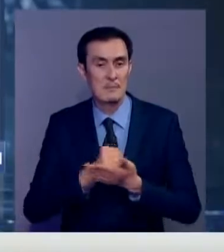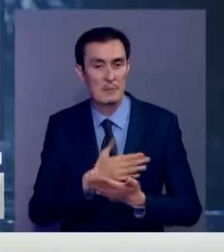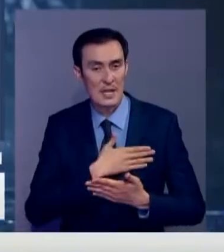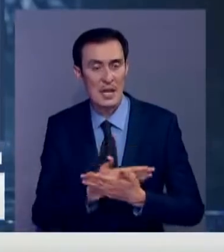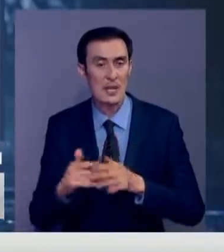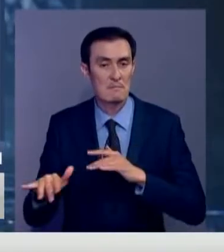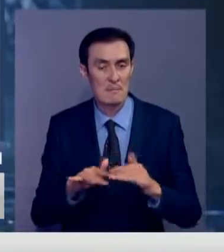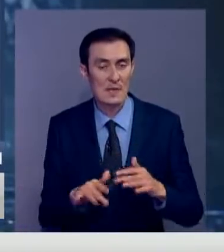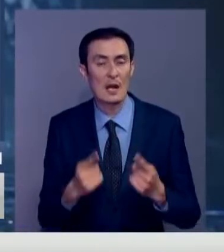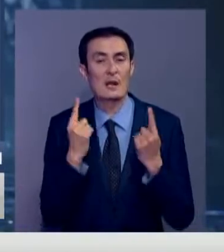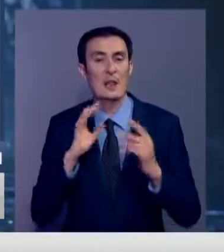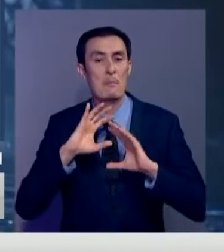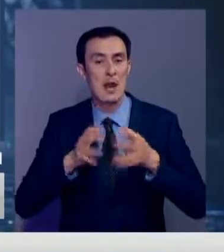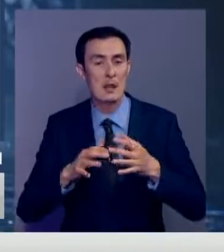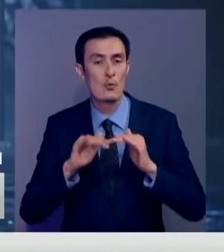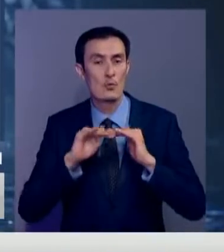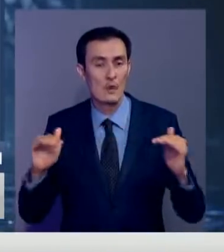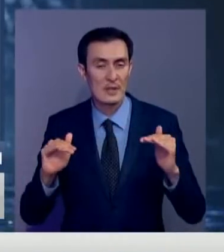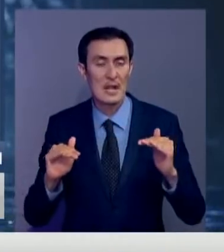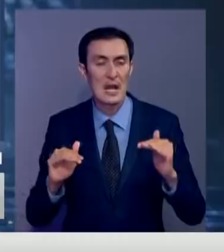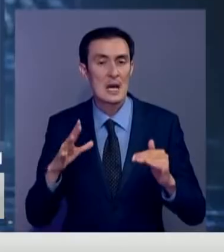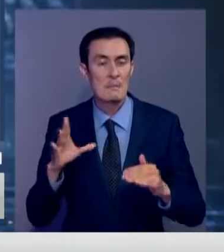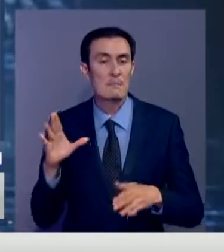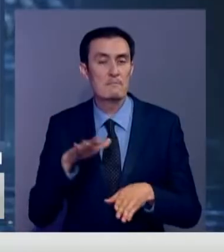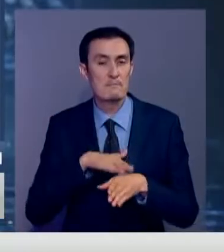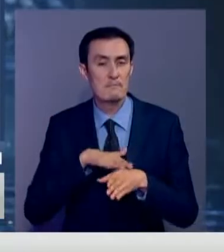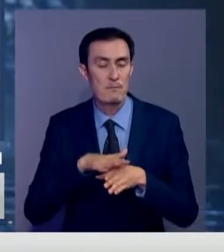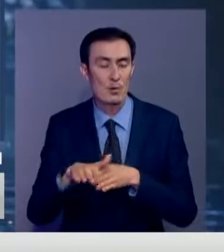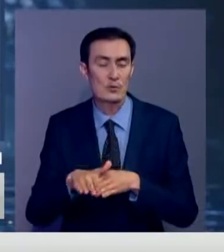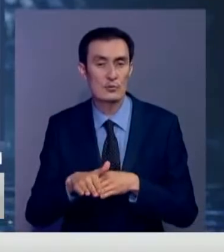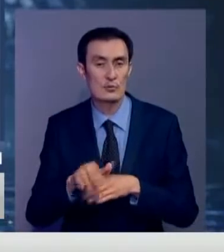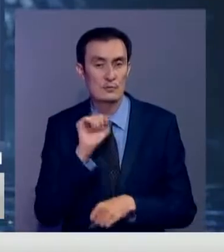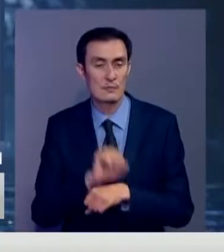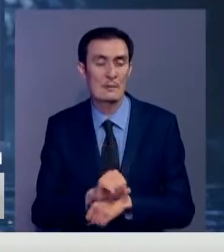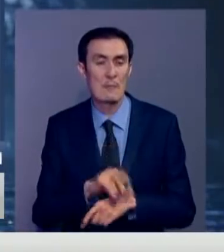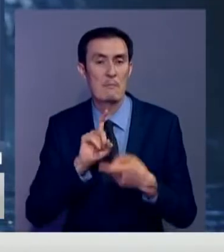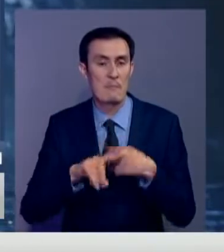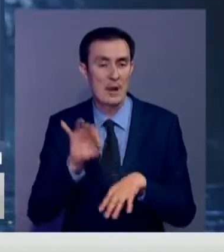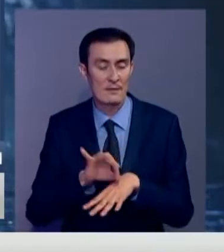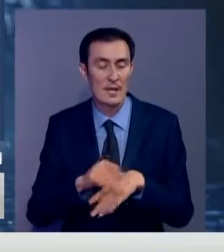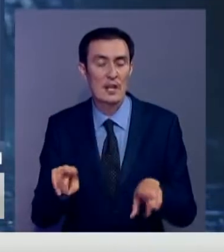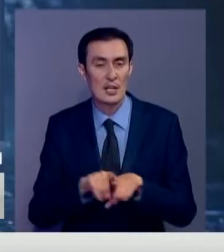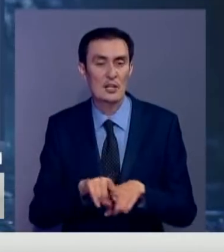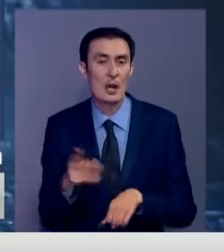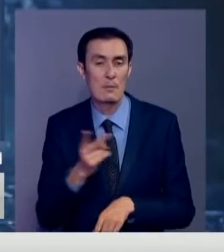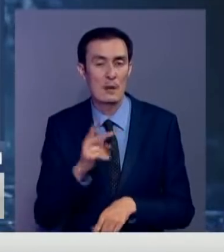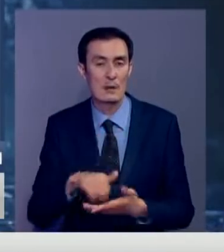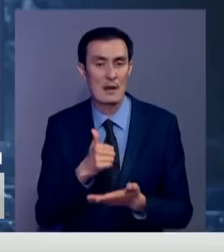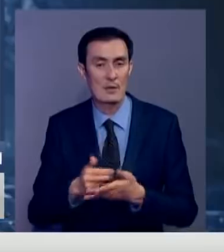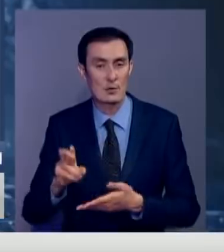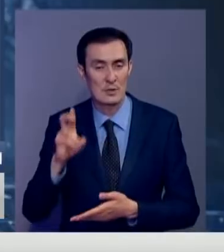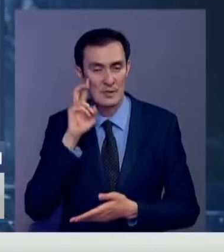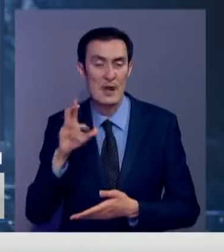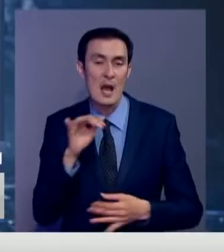дальнейших мер на глобальном уровне для преодоления пандемии. Также Нурсултан Назарбаев и шейх Мухаммед бен